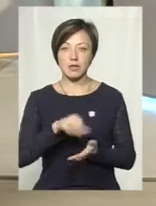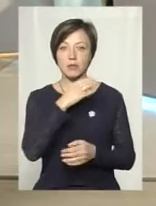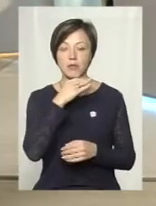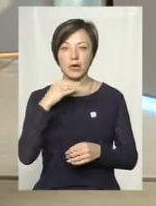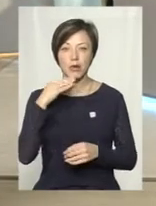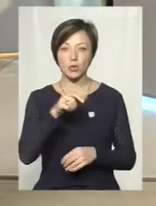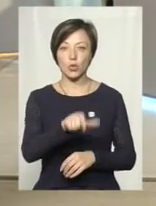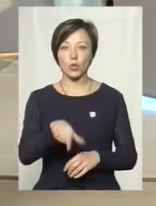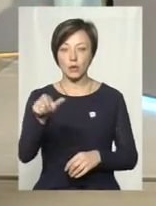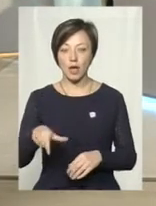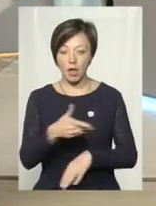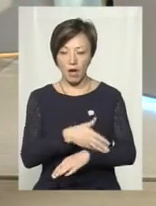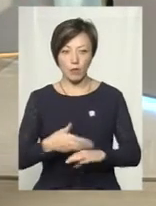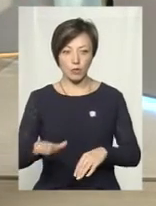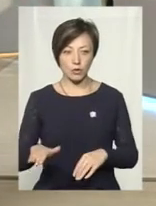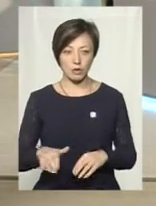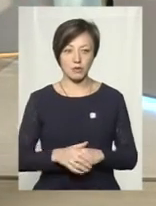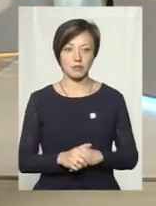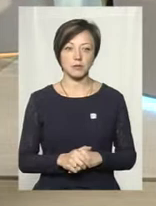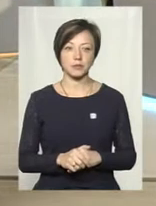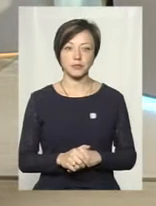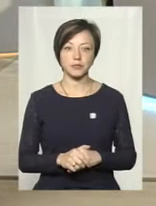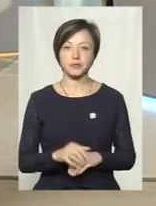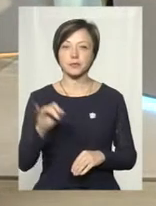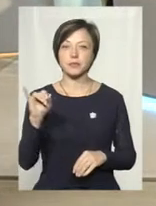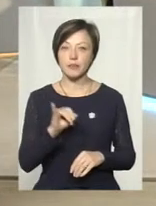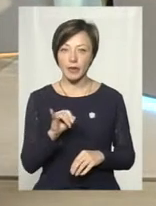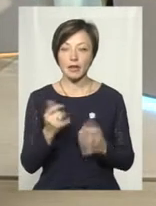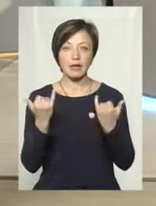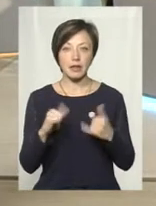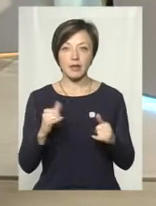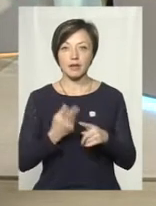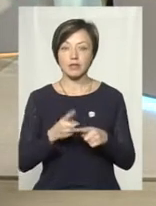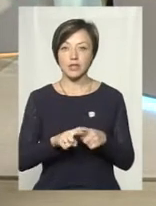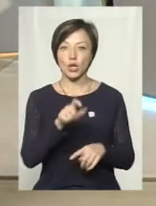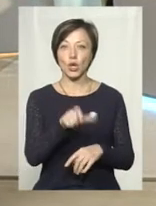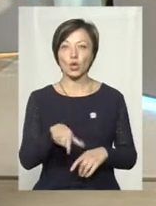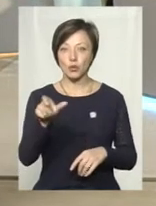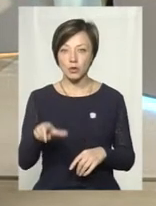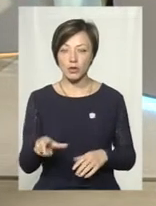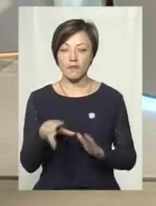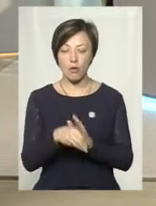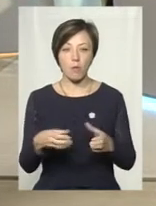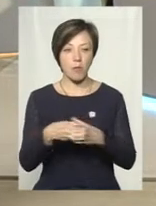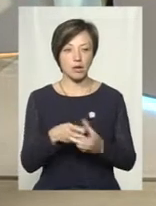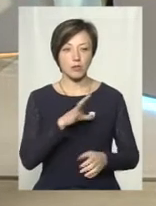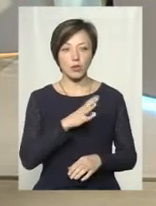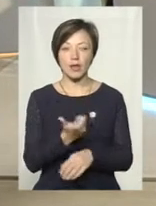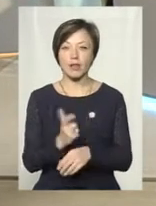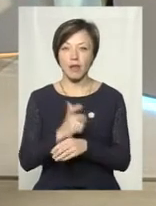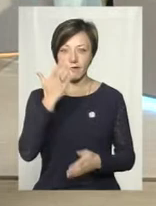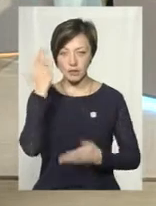багато людей-ампутантів. І, на диво, ці люди в команді були